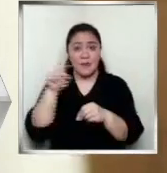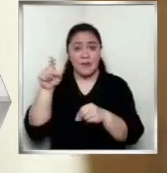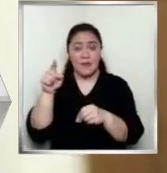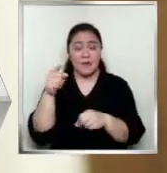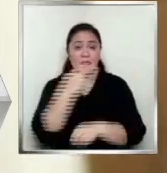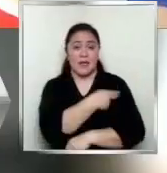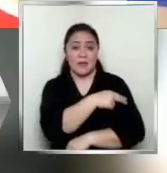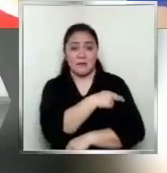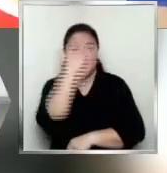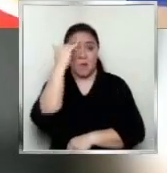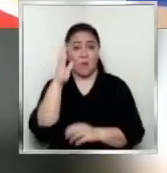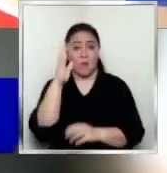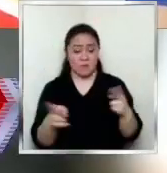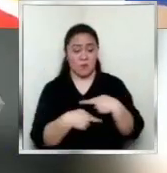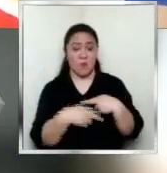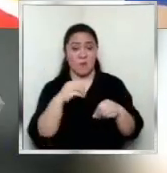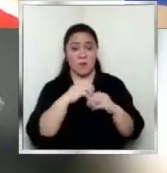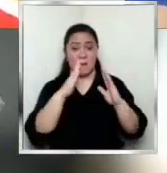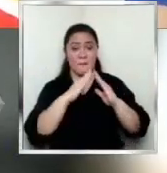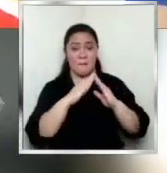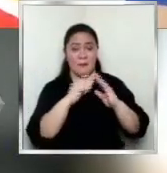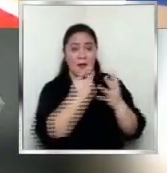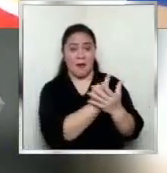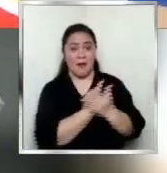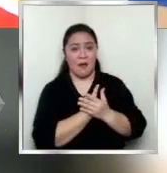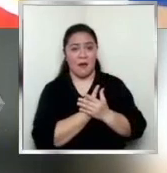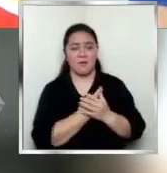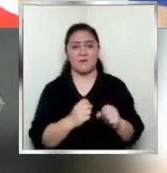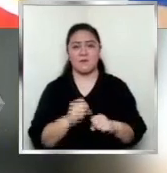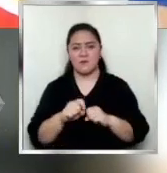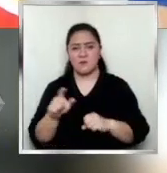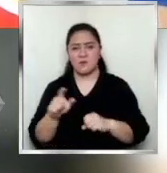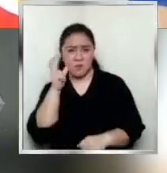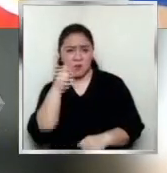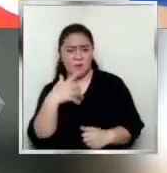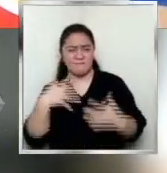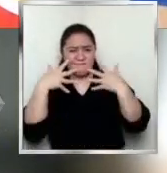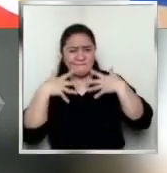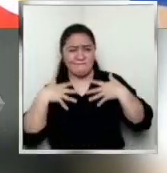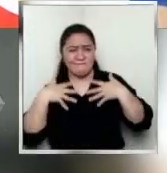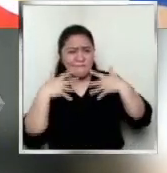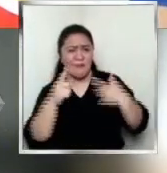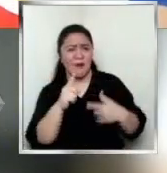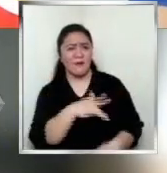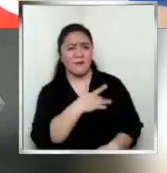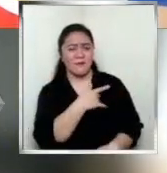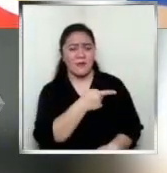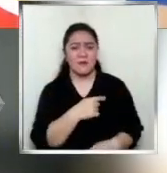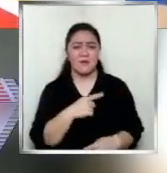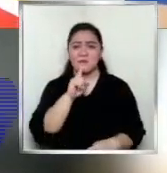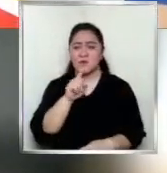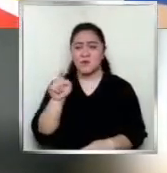bahay noon. Naririnig mo yung torture na iyak ng baby mo tapos hindi siya makatulog. Tsaka yung paghinga daw, sabi ni Sophie. So